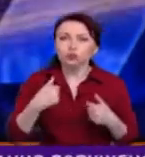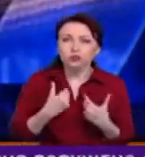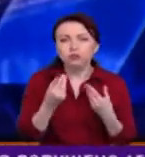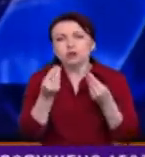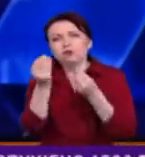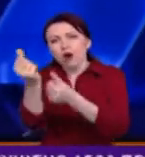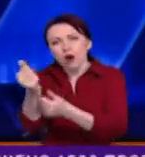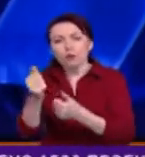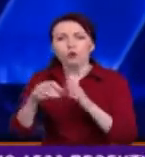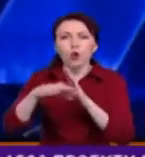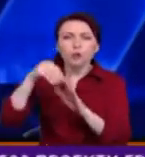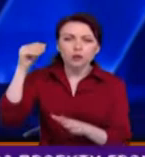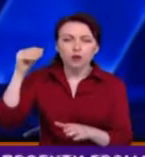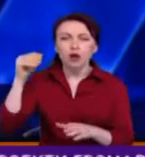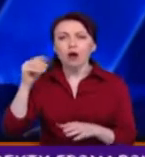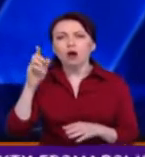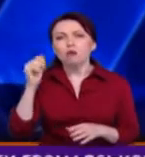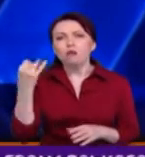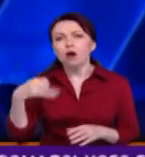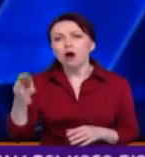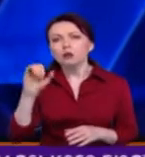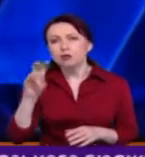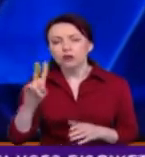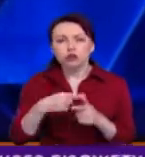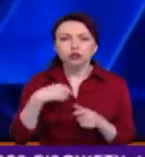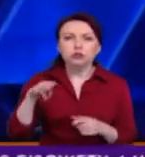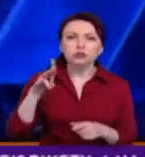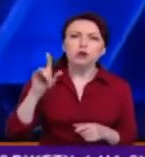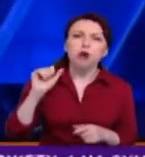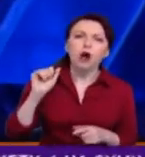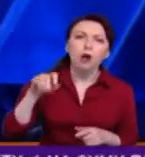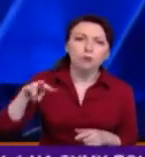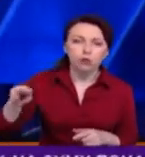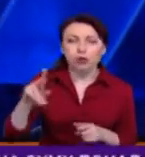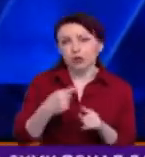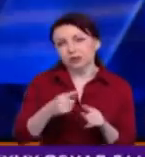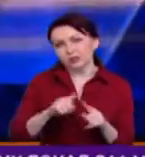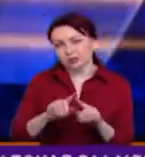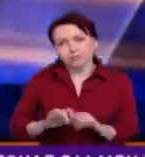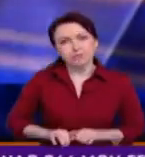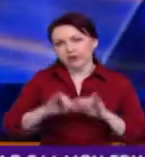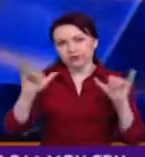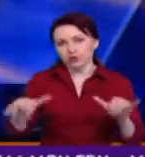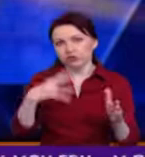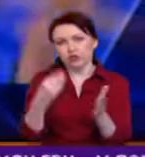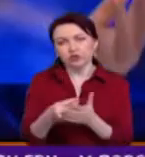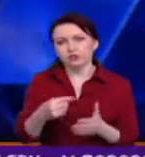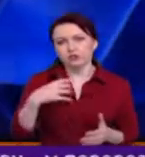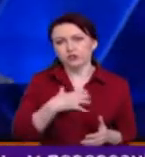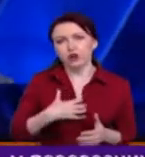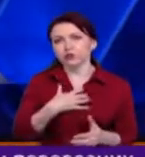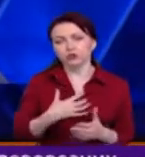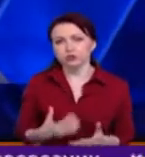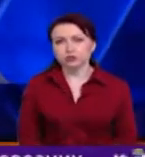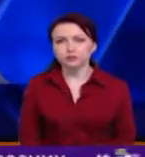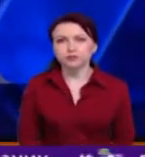впливаємо на обрання Байдена чи на обрання Трампа, це, ну, якби перевищення власної значимості, ну, в цілому